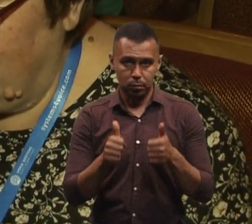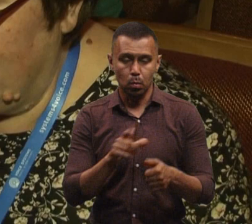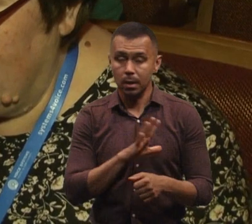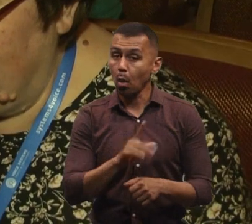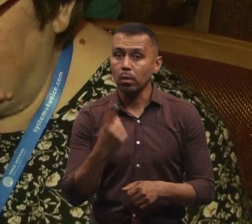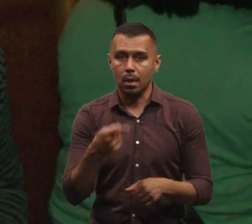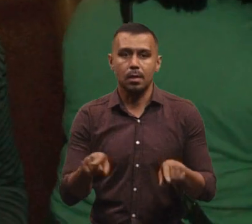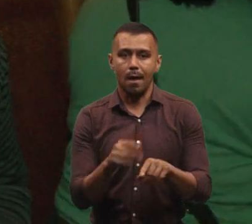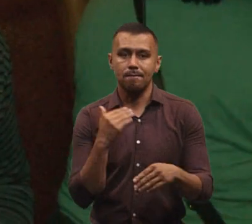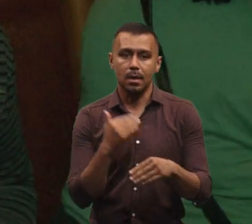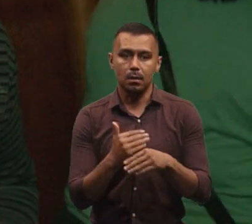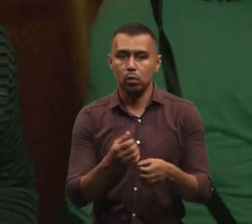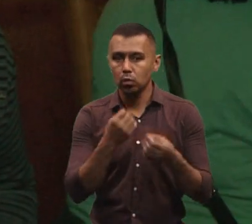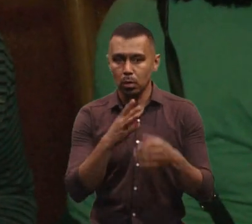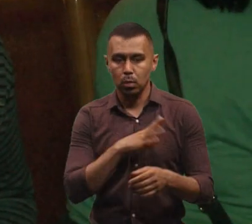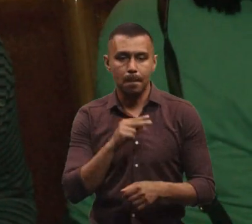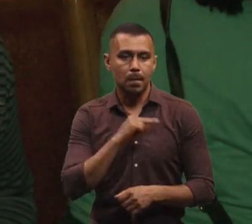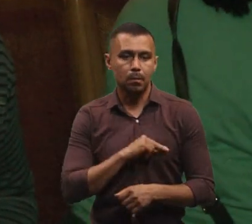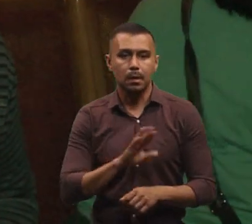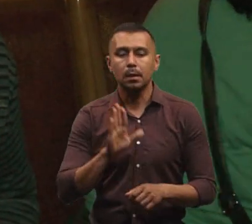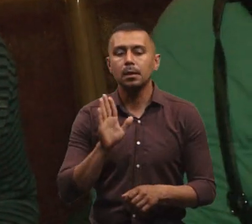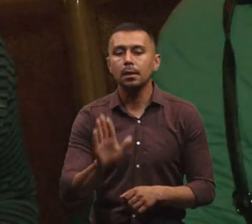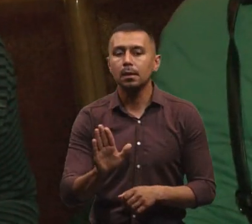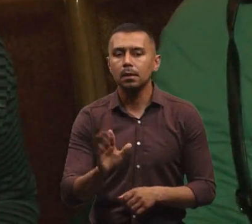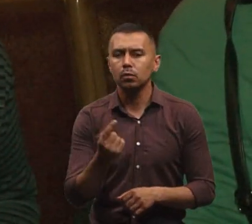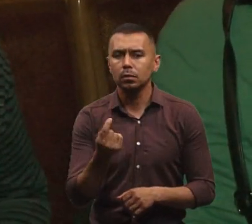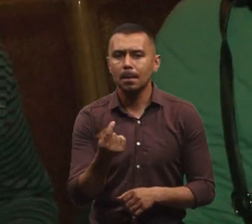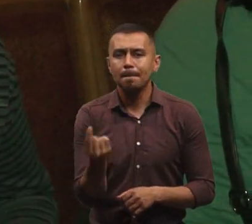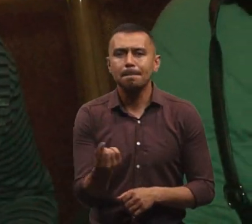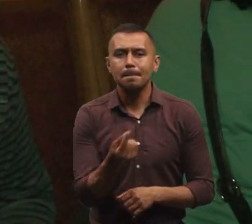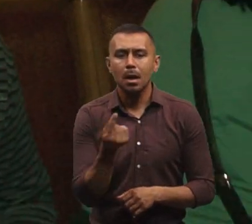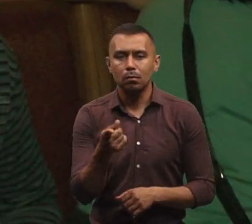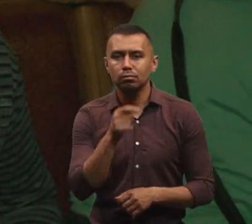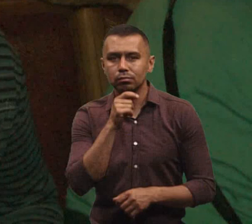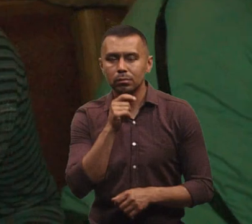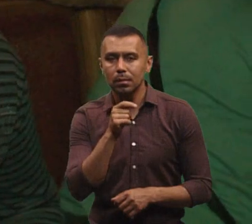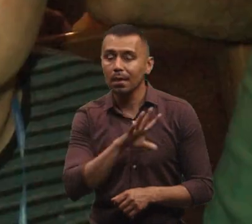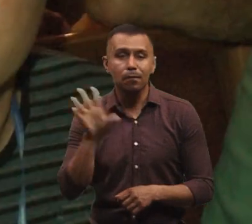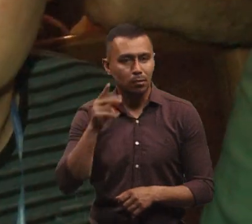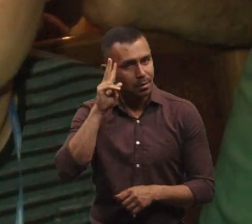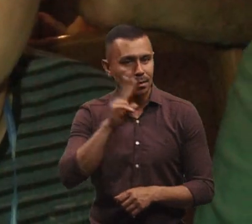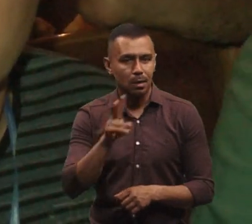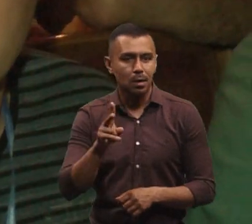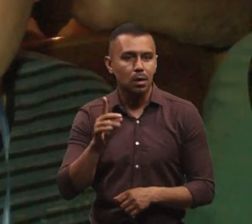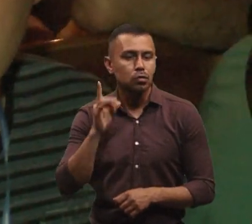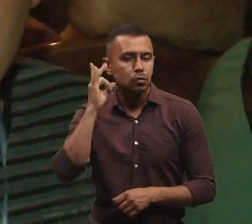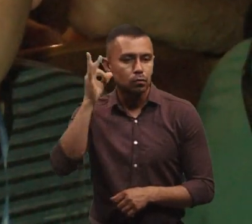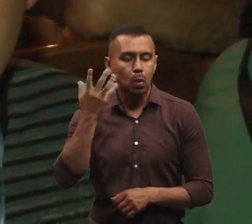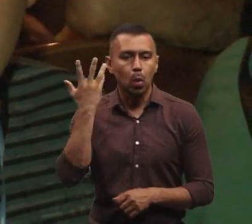одна така вистава. Добре було працювати, тільки от трошки мало він коментує, може не все, не знаю. Звук, от